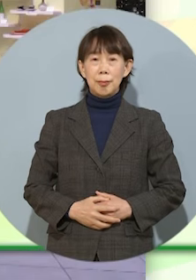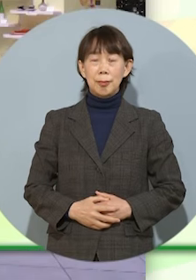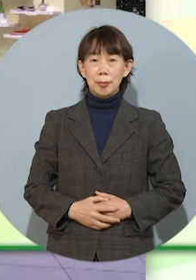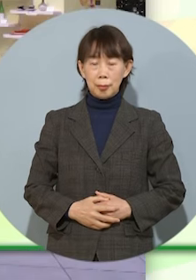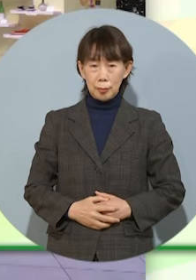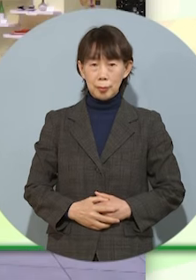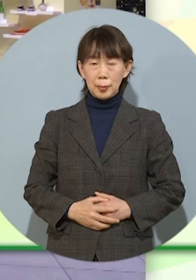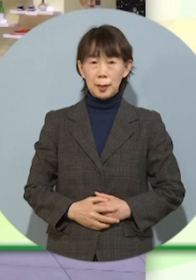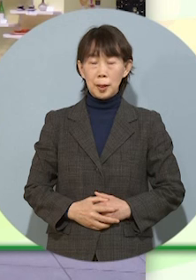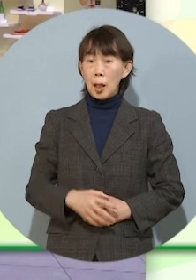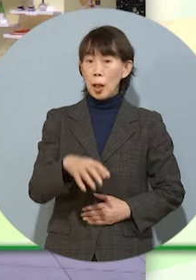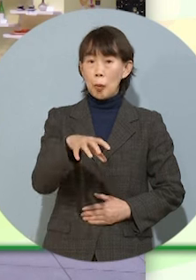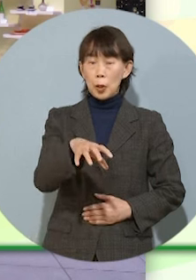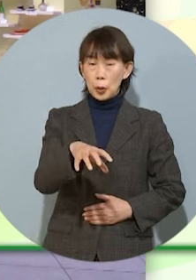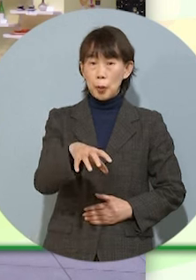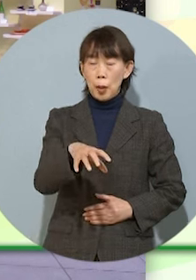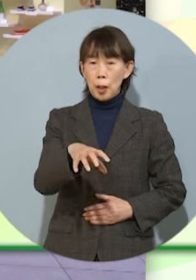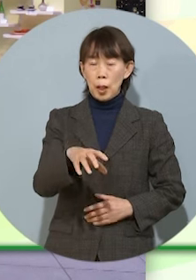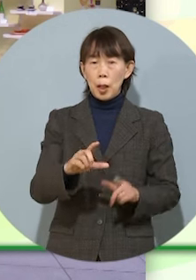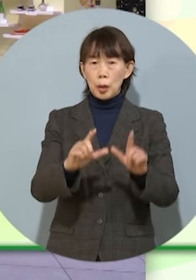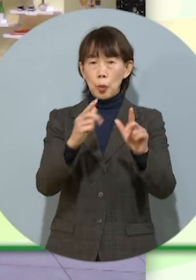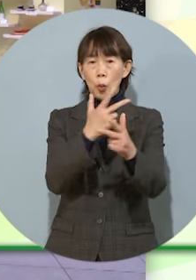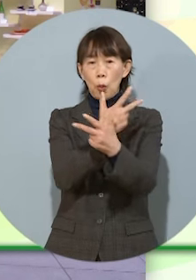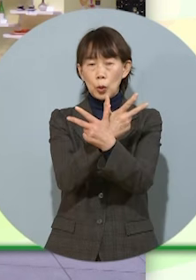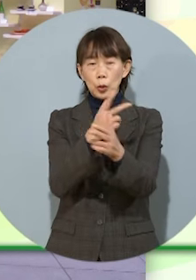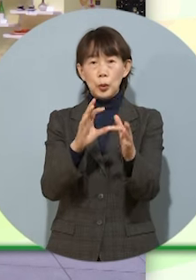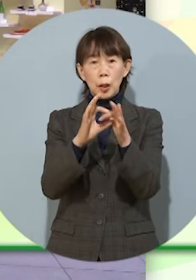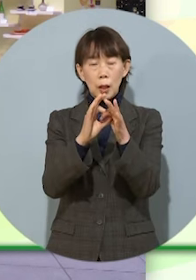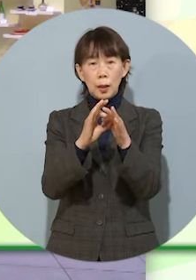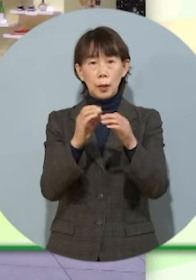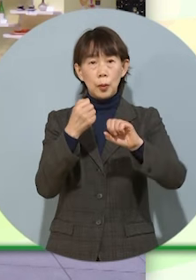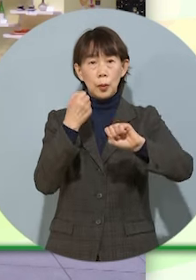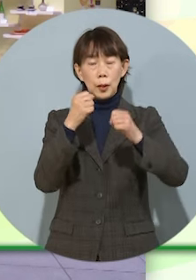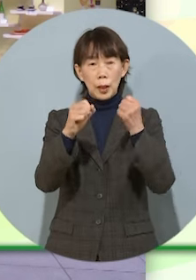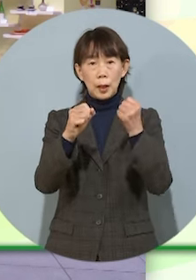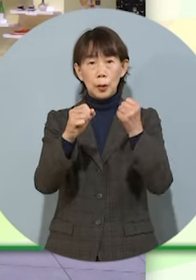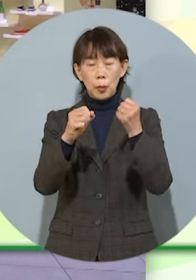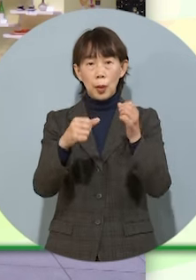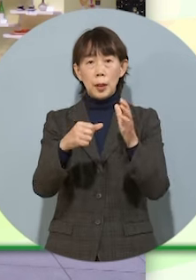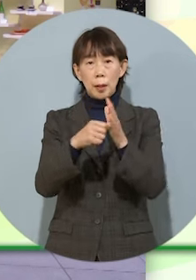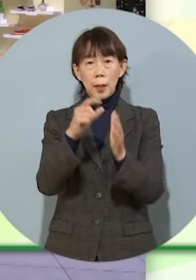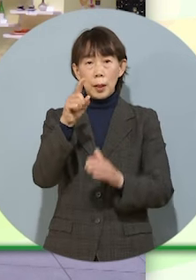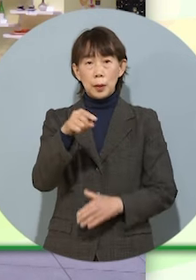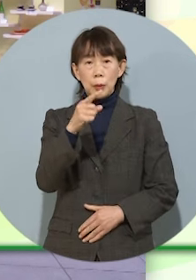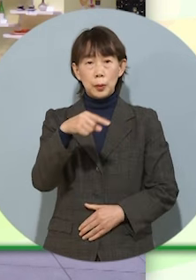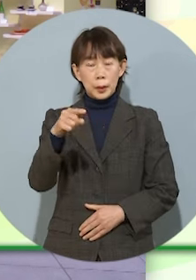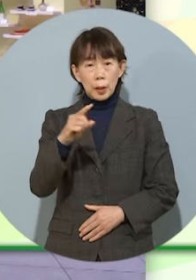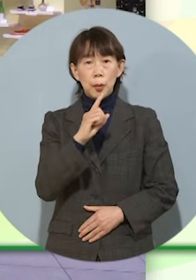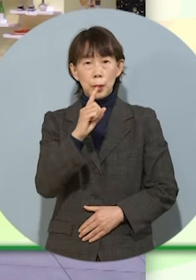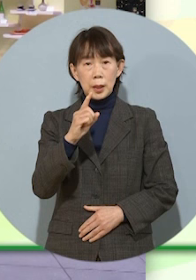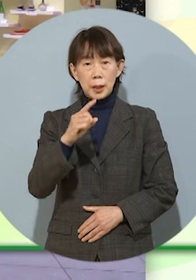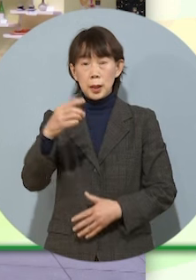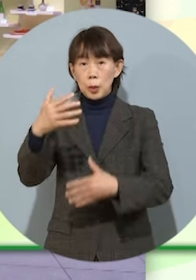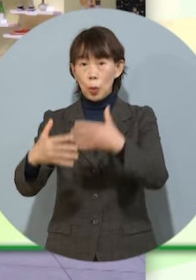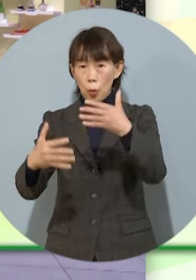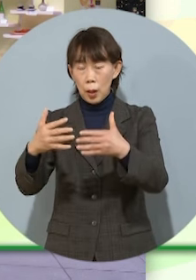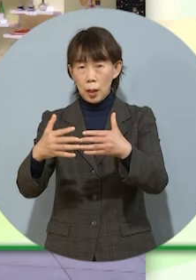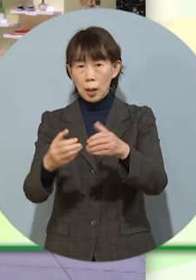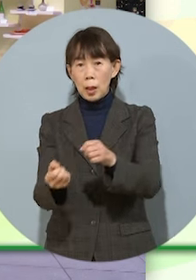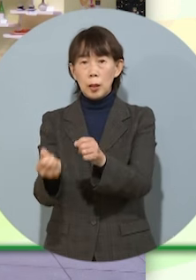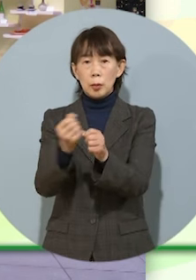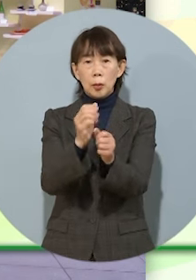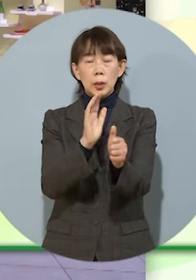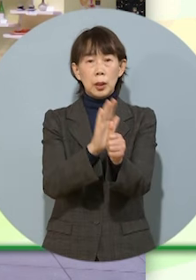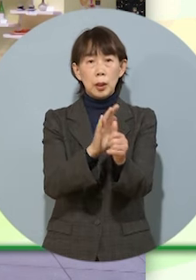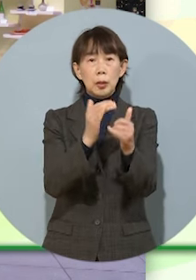イベントの会場では東北にゆかりのあるタレントのんさんからのメッセージ動画や被災地の復興を